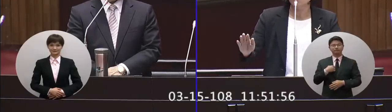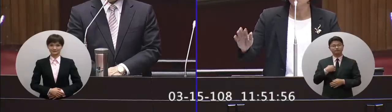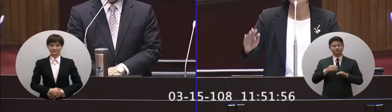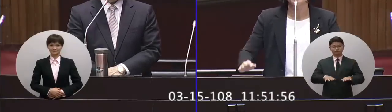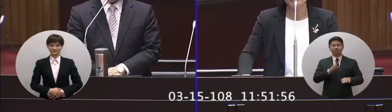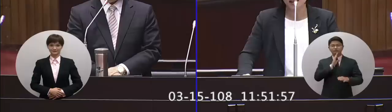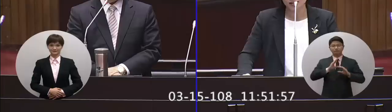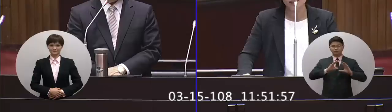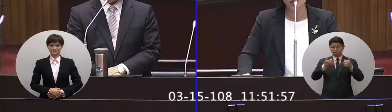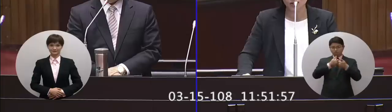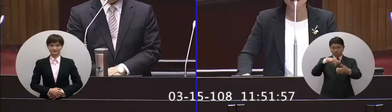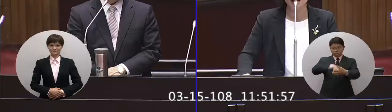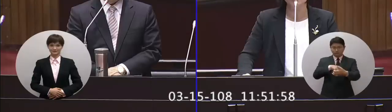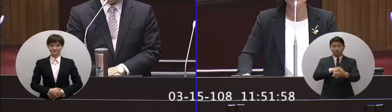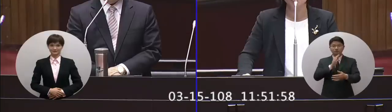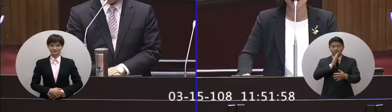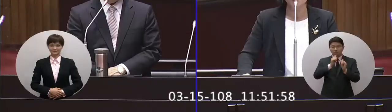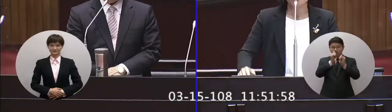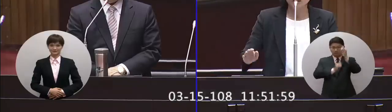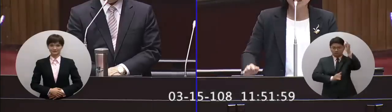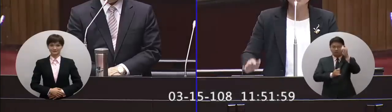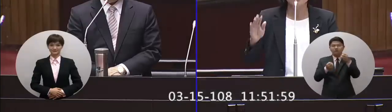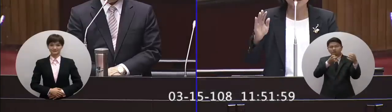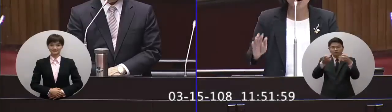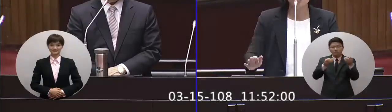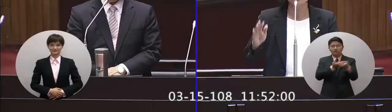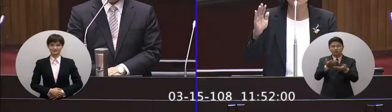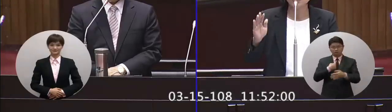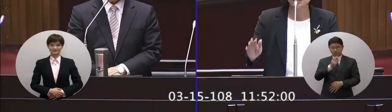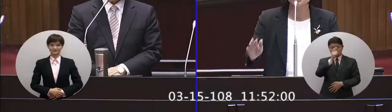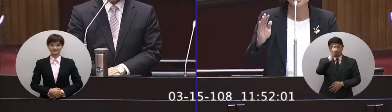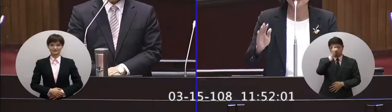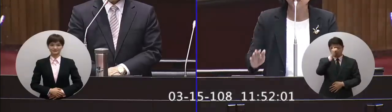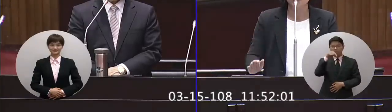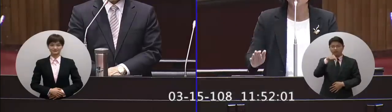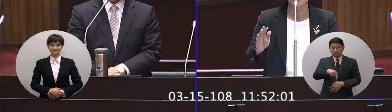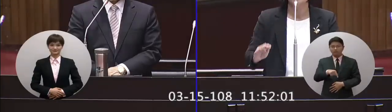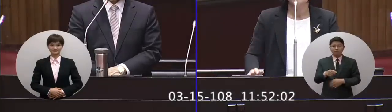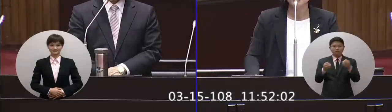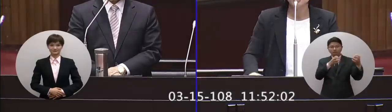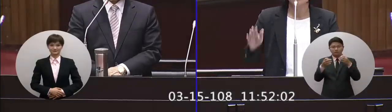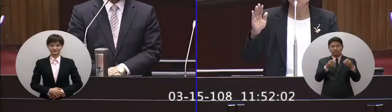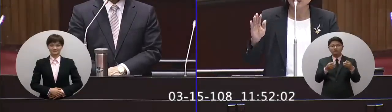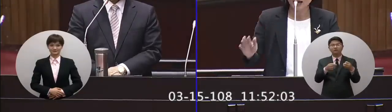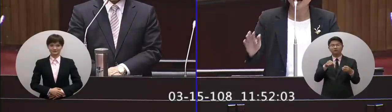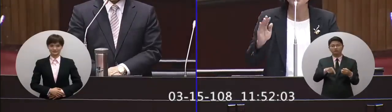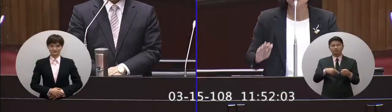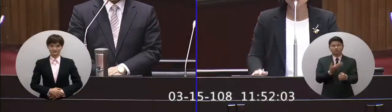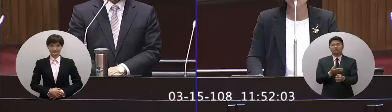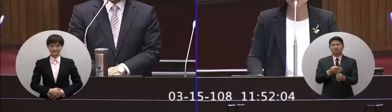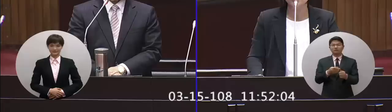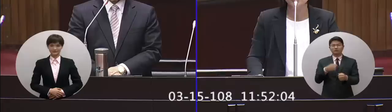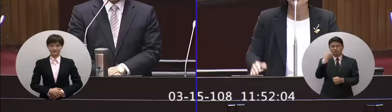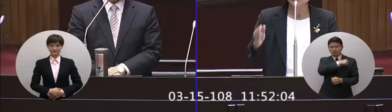是一场在国会殿堂上的世代对话。我希望能够透过这一场对话，让我们台